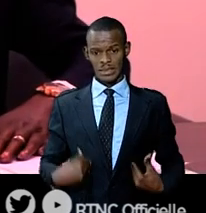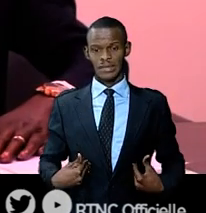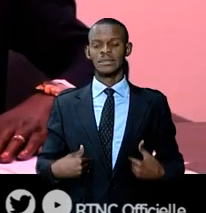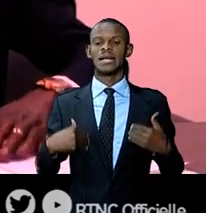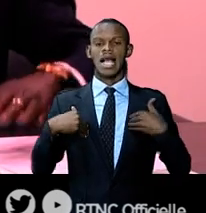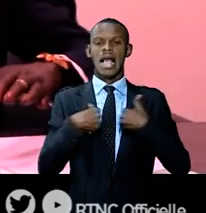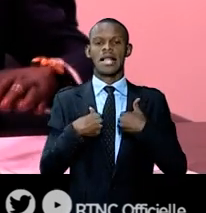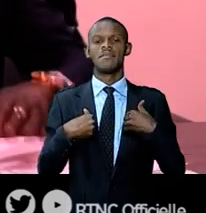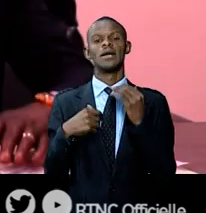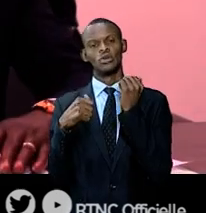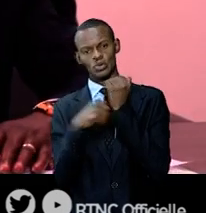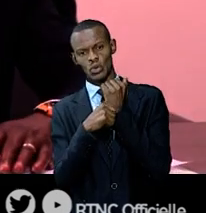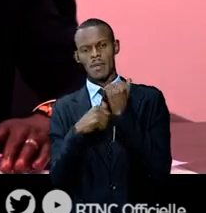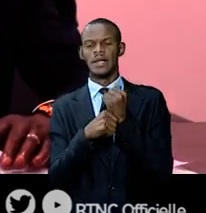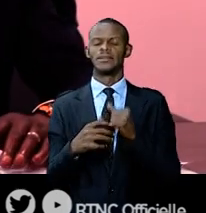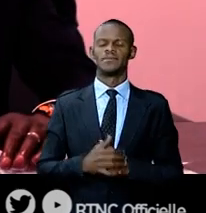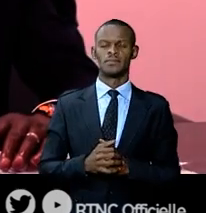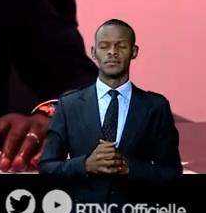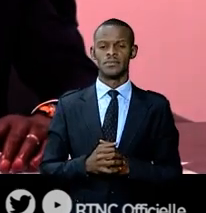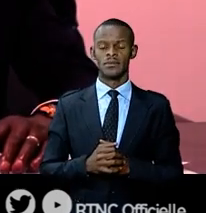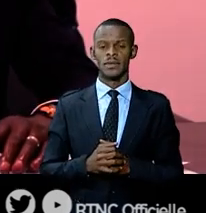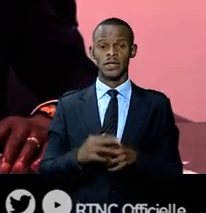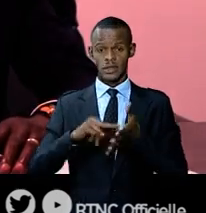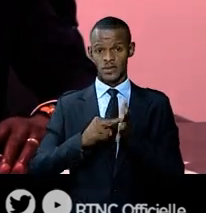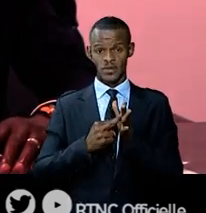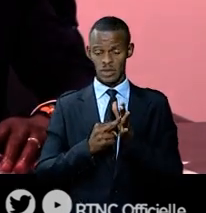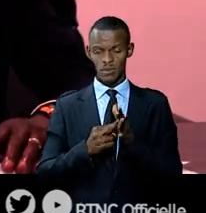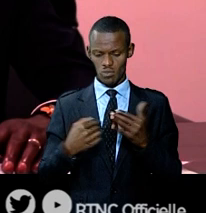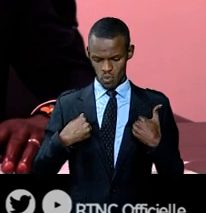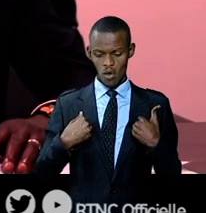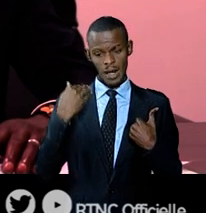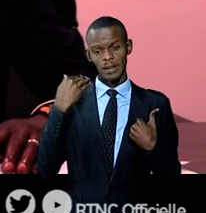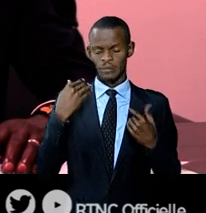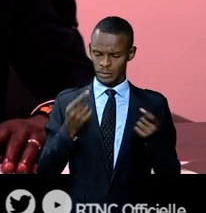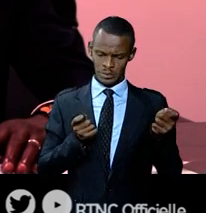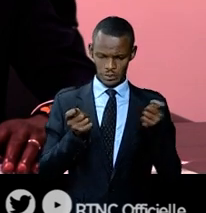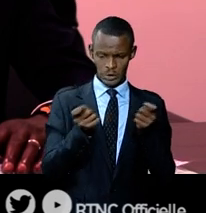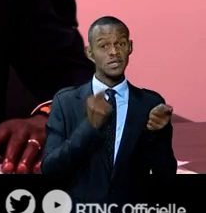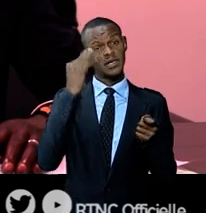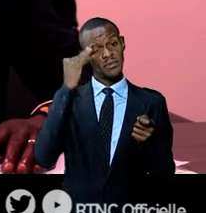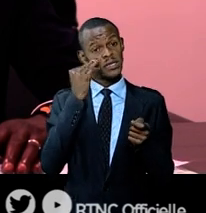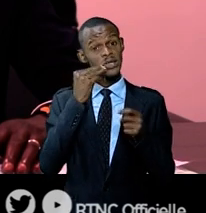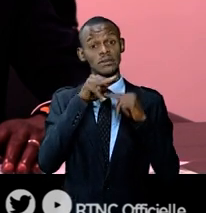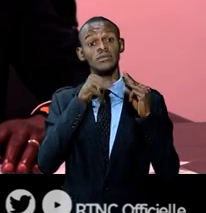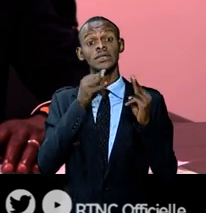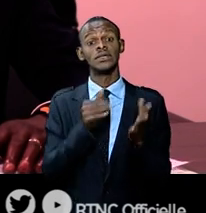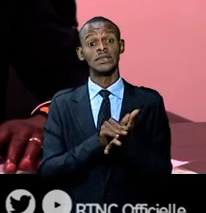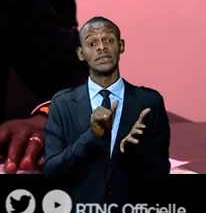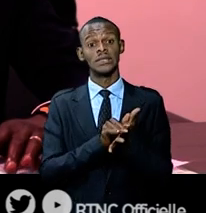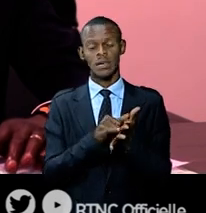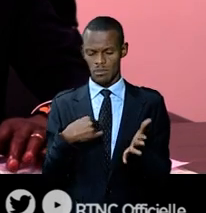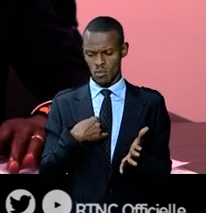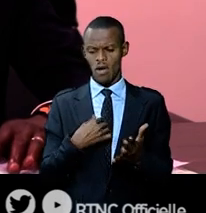Aussi, durant ma présence à la tête de ce ministère, je m'engagerai à renforcer les partenariats